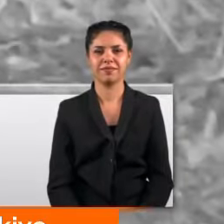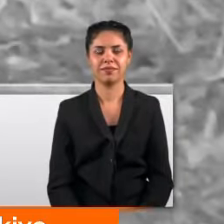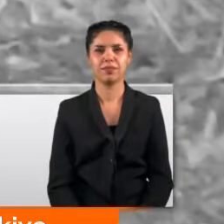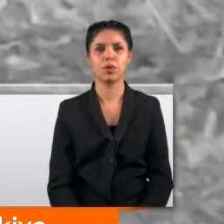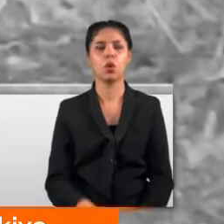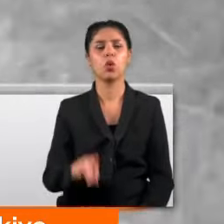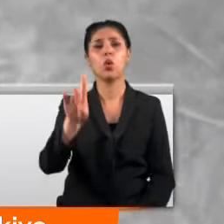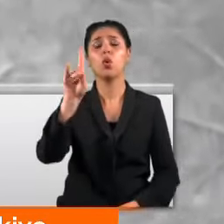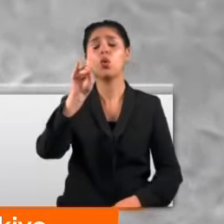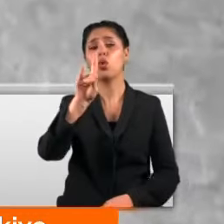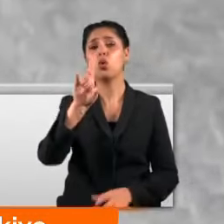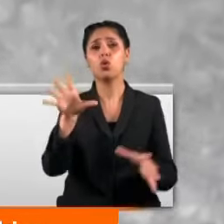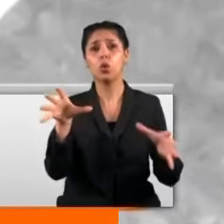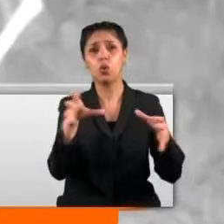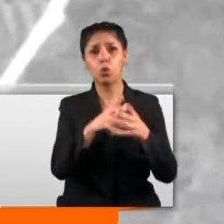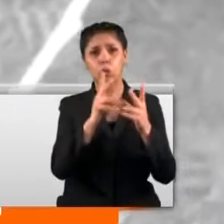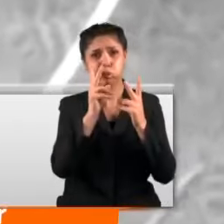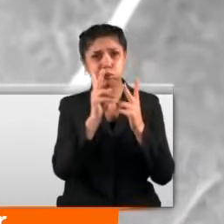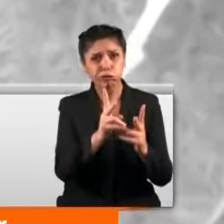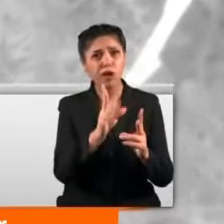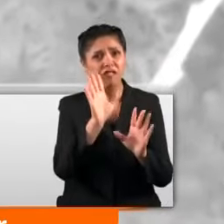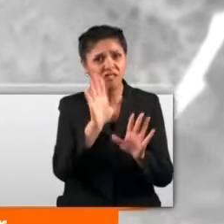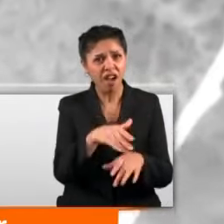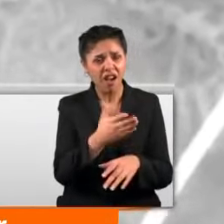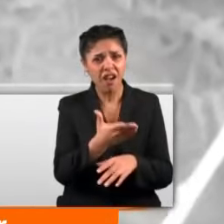Kurt sürüleri,